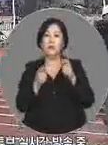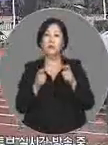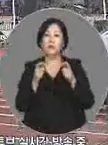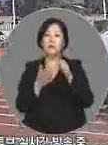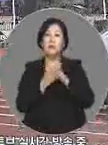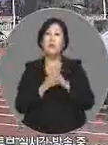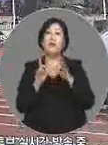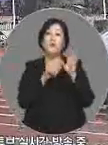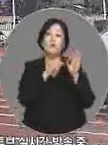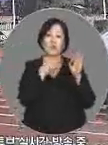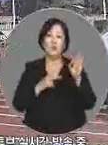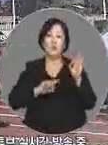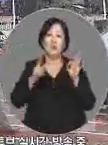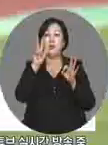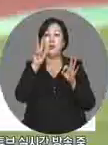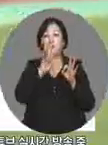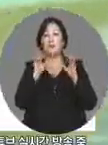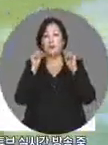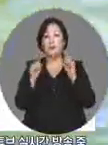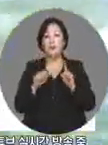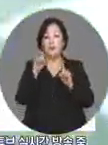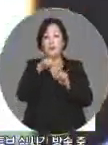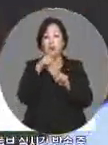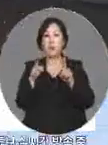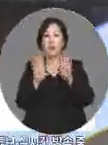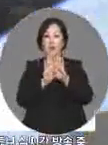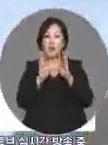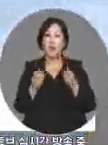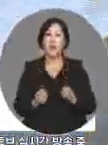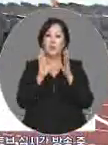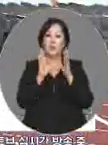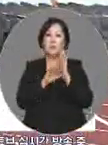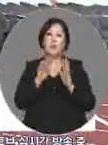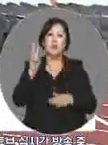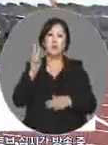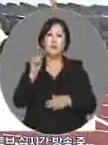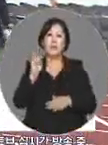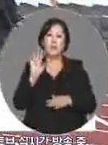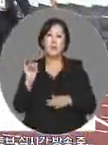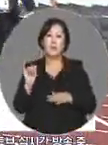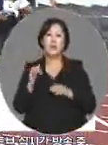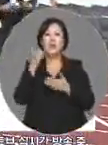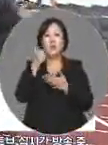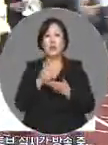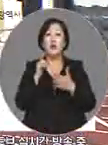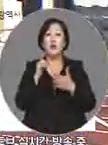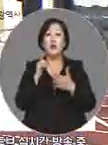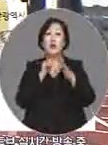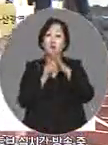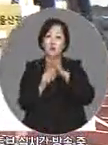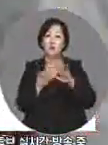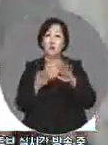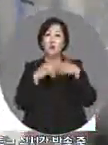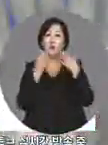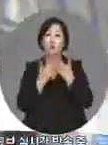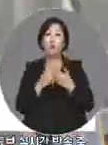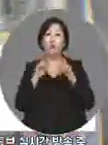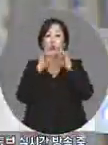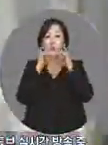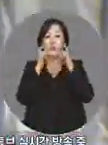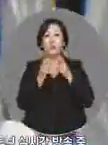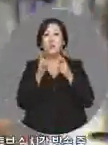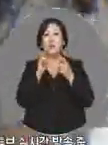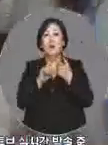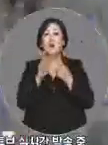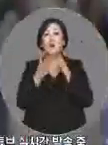따라 다음 달 7일 울산 전국체전 개회식에서는 3만여 명의 관람객과 선수단이 마스크를 벗고 참석할